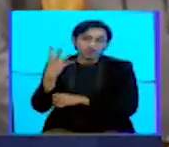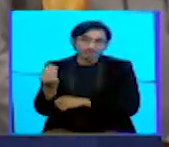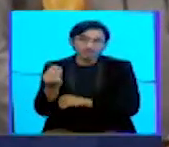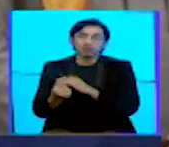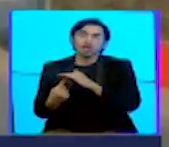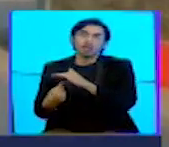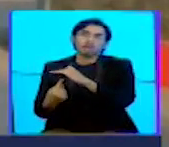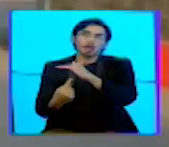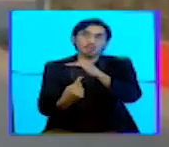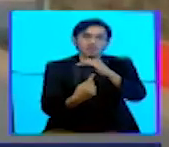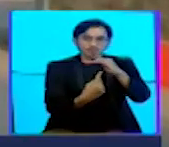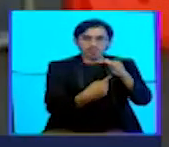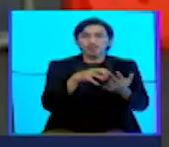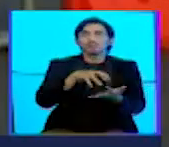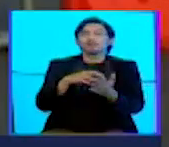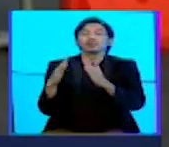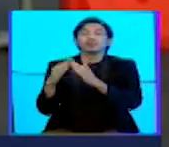kampung masing-masing.